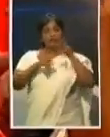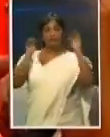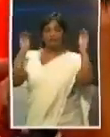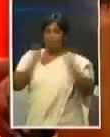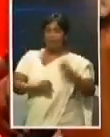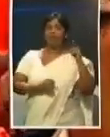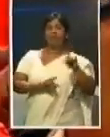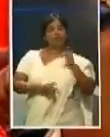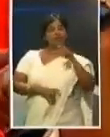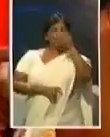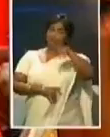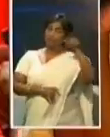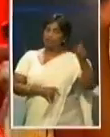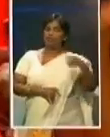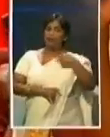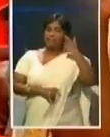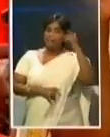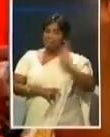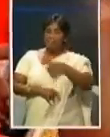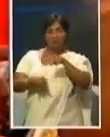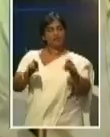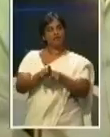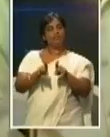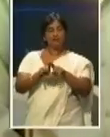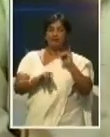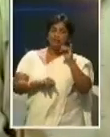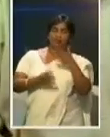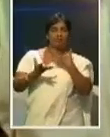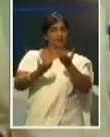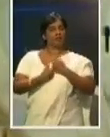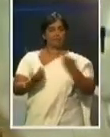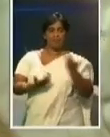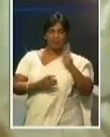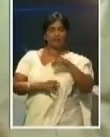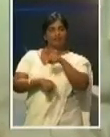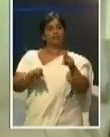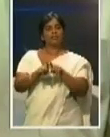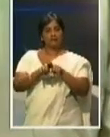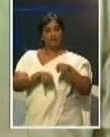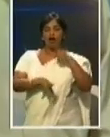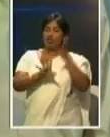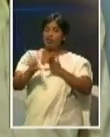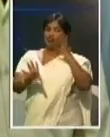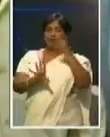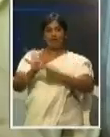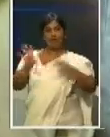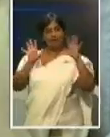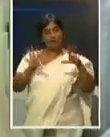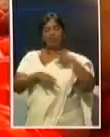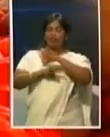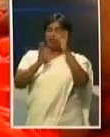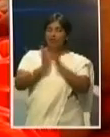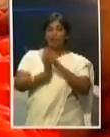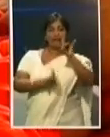කිරීම හරහා සමහර උදවියට ඒ බලාපොරොත්තු විච්ච විදිහට සමහර දේවල් ලැබෙන එකක් නැහැ. ඒ නිසා මේ අවුරුදු 5-10 හැම